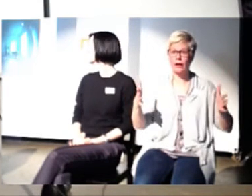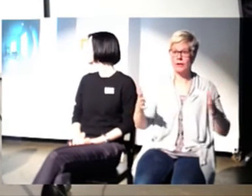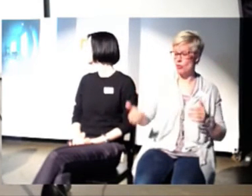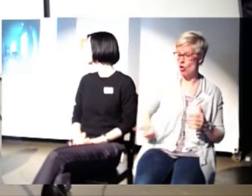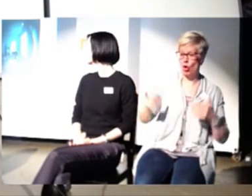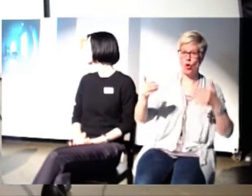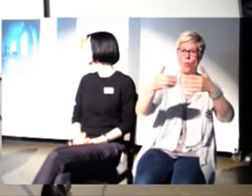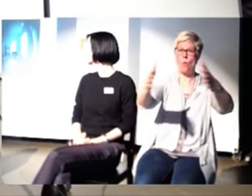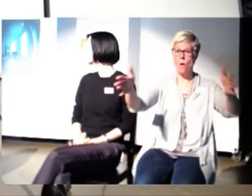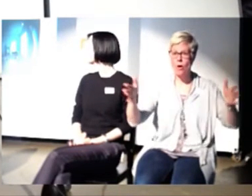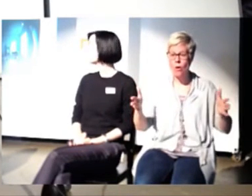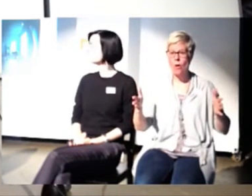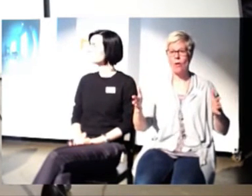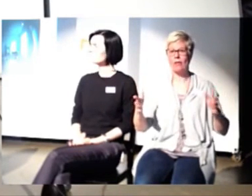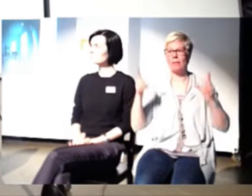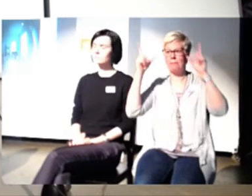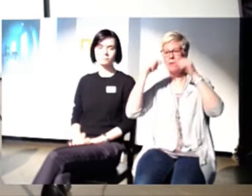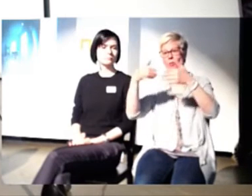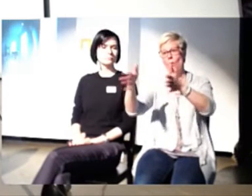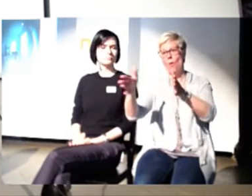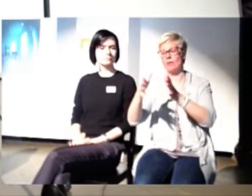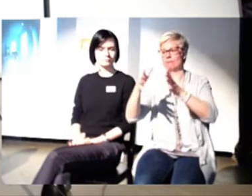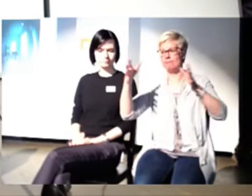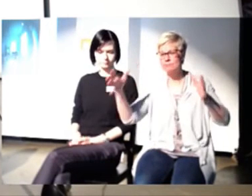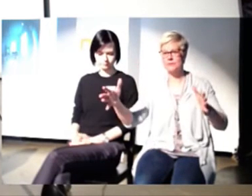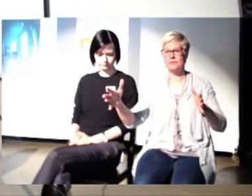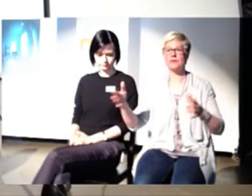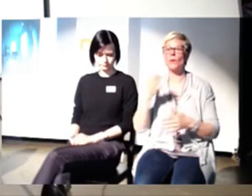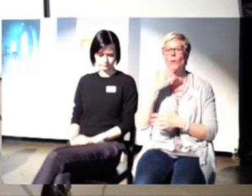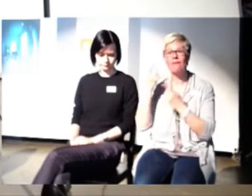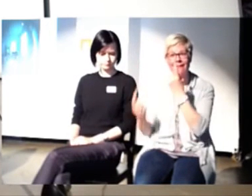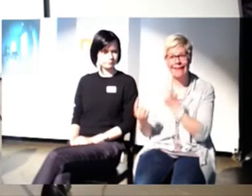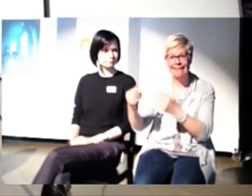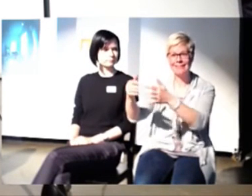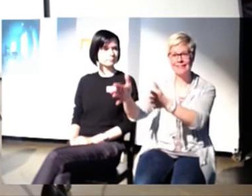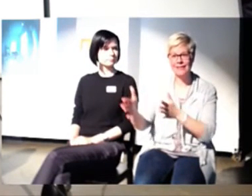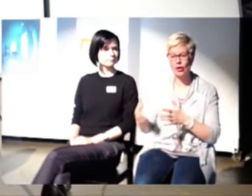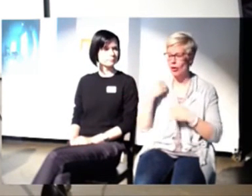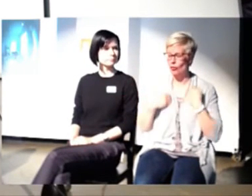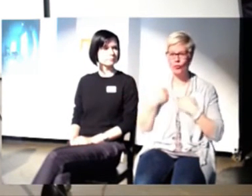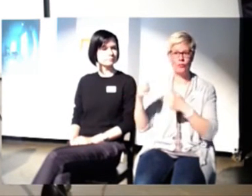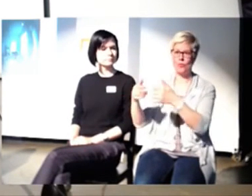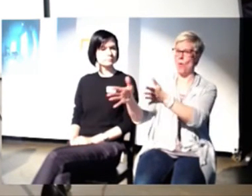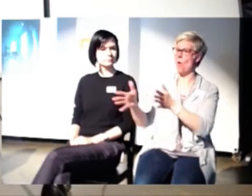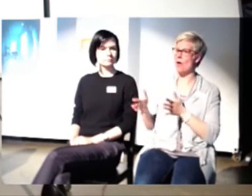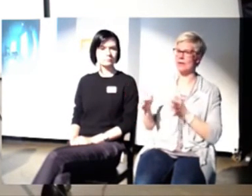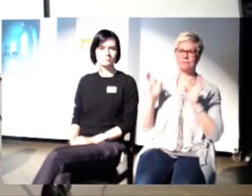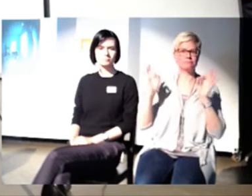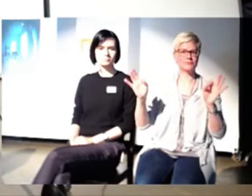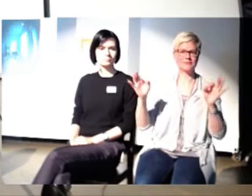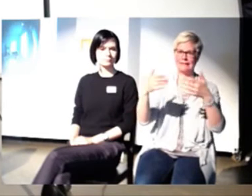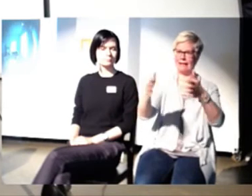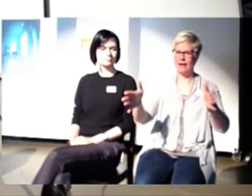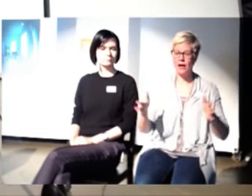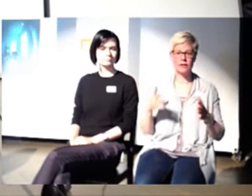on tilava makuuhuone, sitten siellä on hyvä keittiö, hyvät kylpyhuoneet, että se on erinomainen tila. Ja